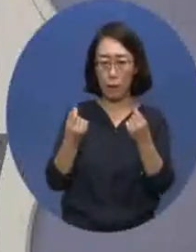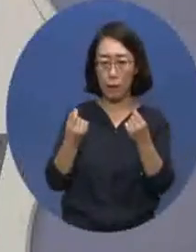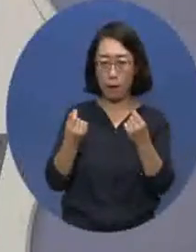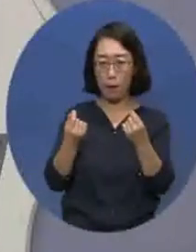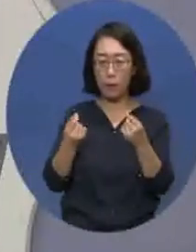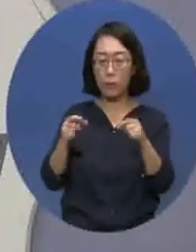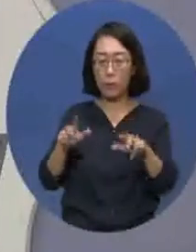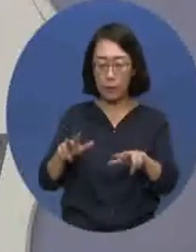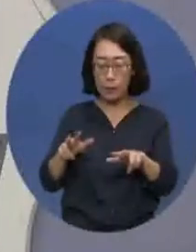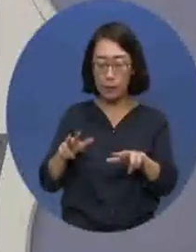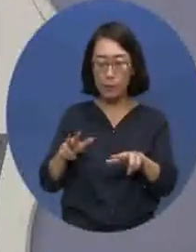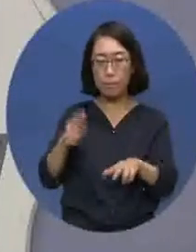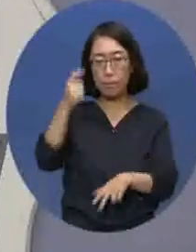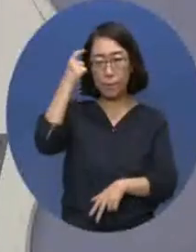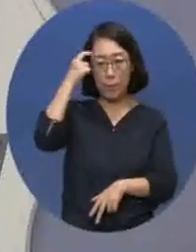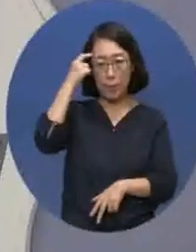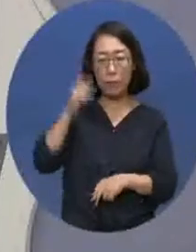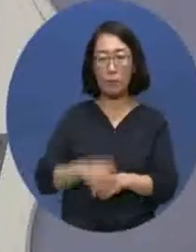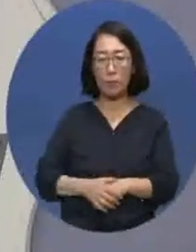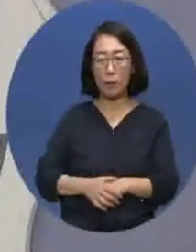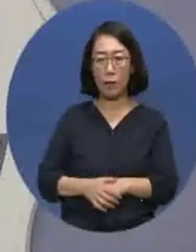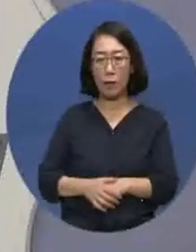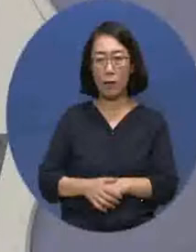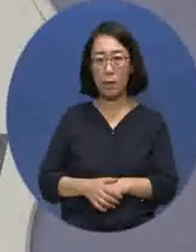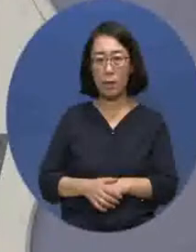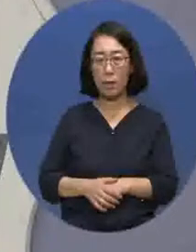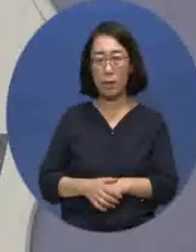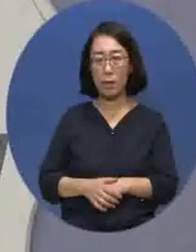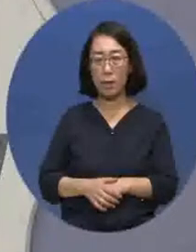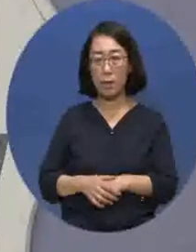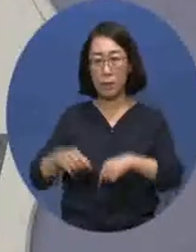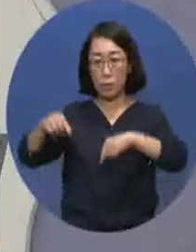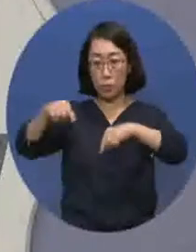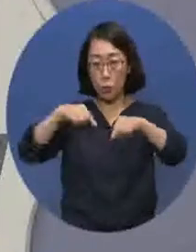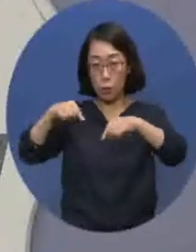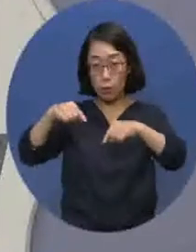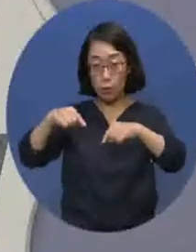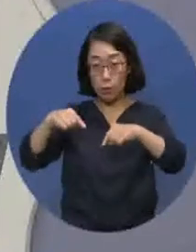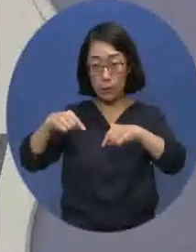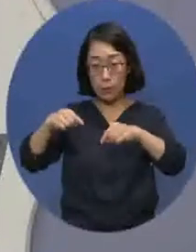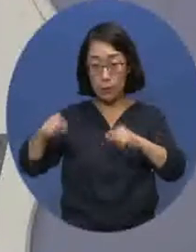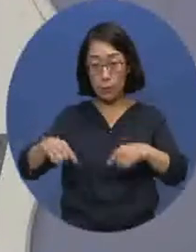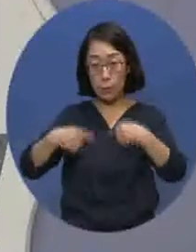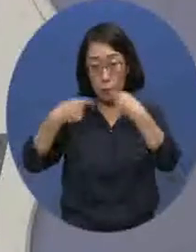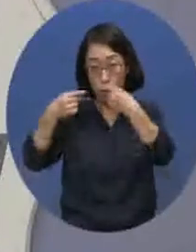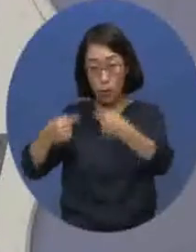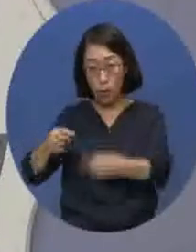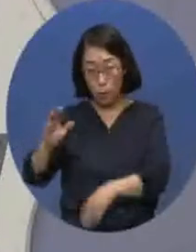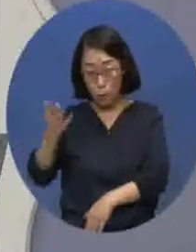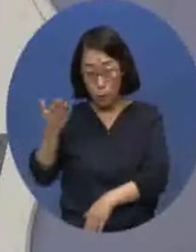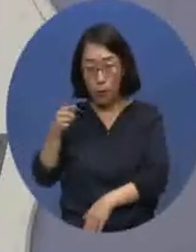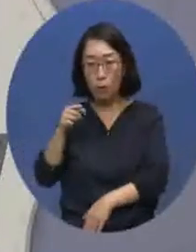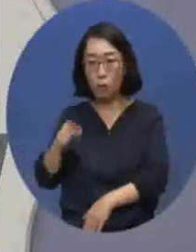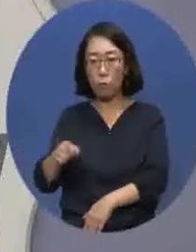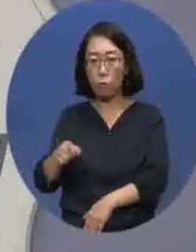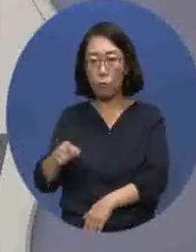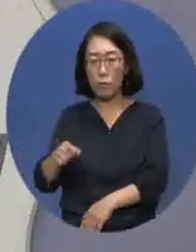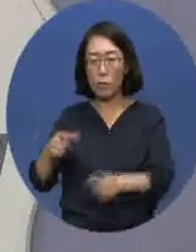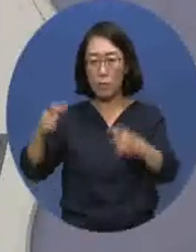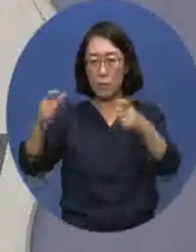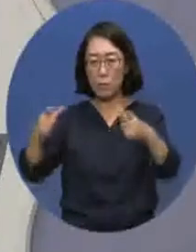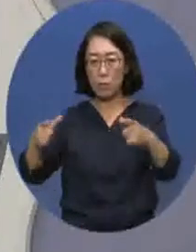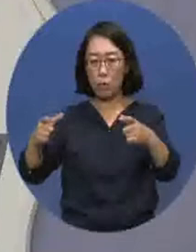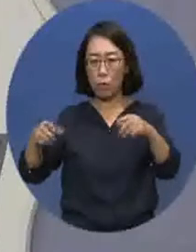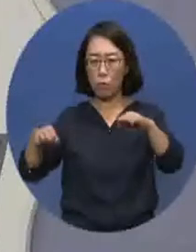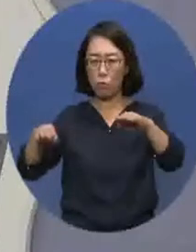있습니다 정치로 입문한 계기는 어쨌든 지역의 이런 기울어진 운동장 을 좀 바로 세워